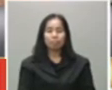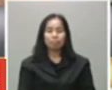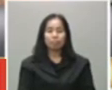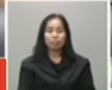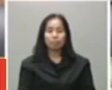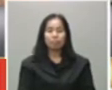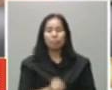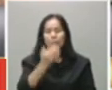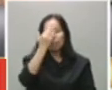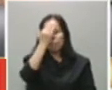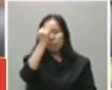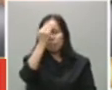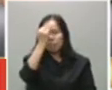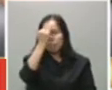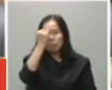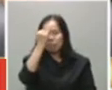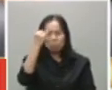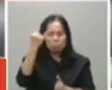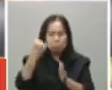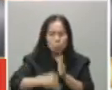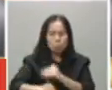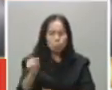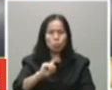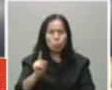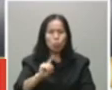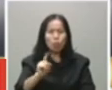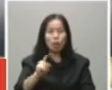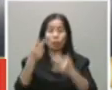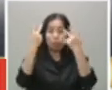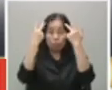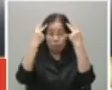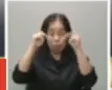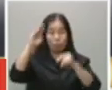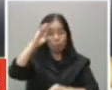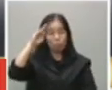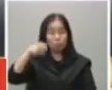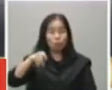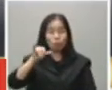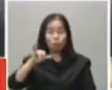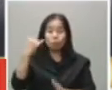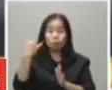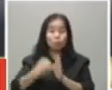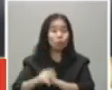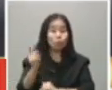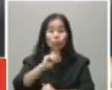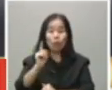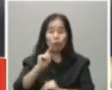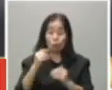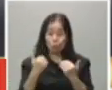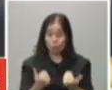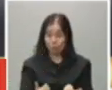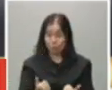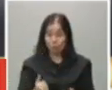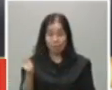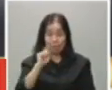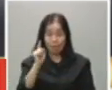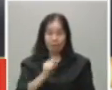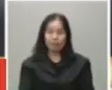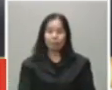ข้อหาตามยัตติที่ผมจะอภิปรายพลเอกประยุทธ์จันโอชานายกรัฐมนตรีในวันนี้อยู่